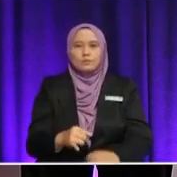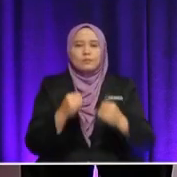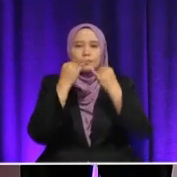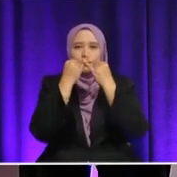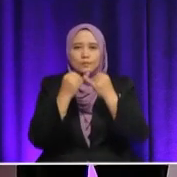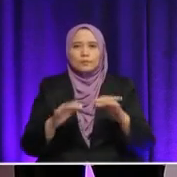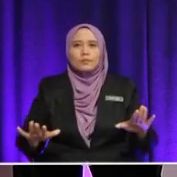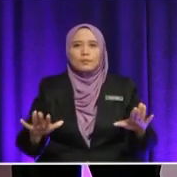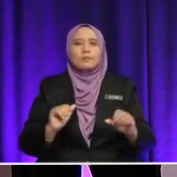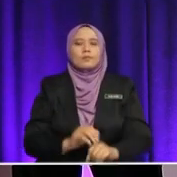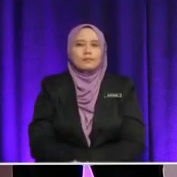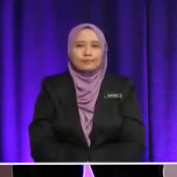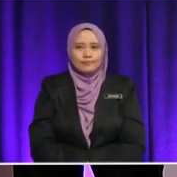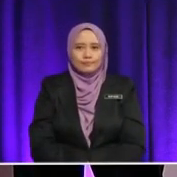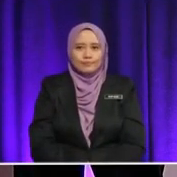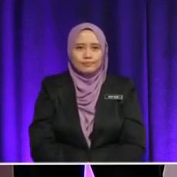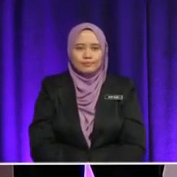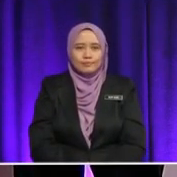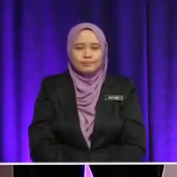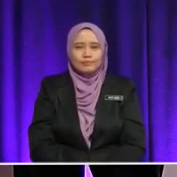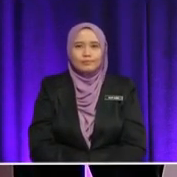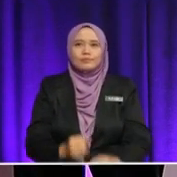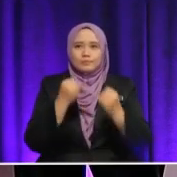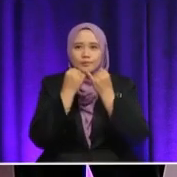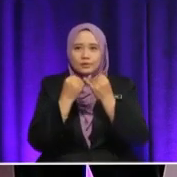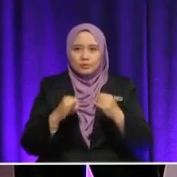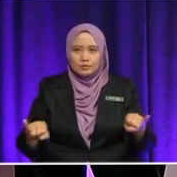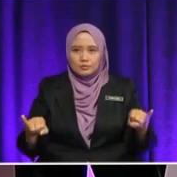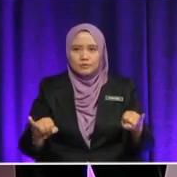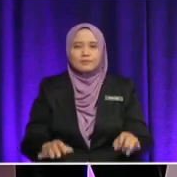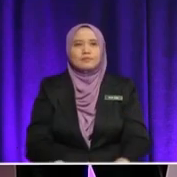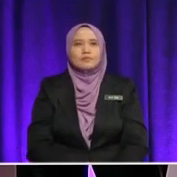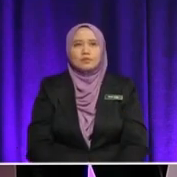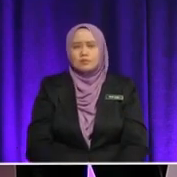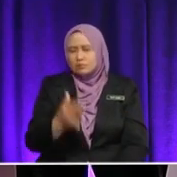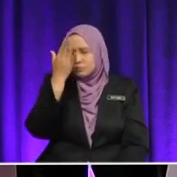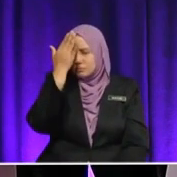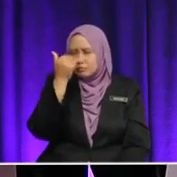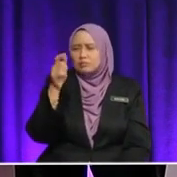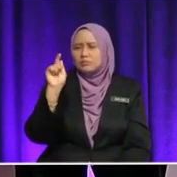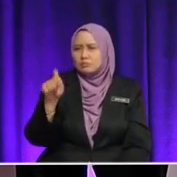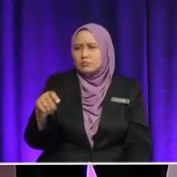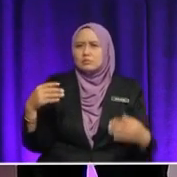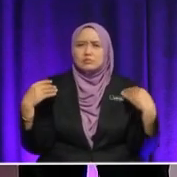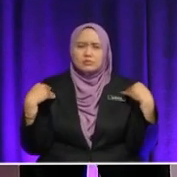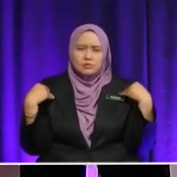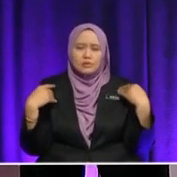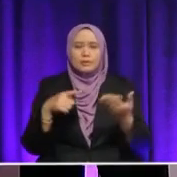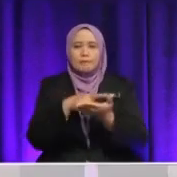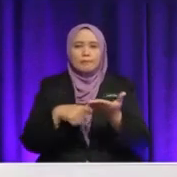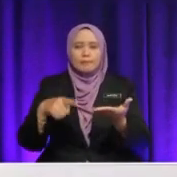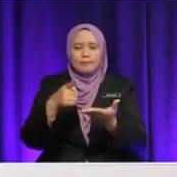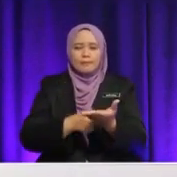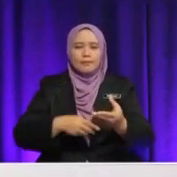terusnya pengenalan grup g h i hai kenapa perlu adatnya Raya umum kendaraan umum yang pertama perlu